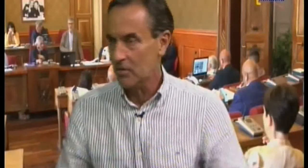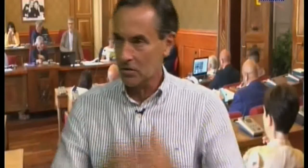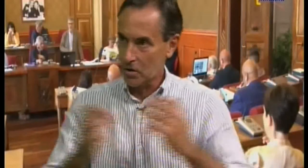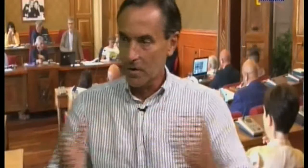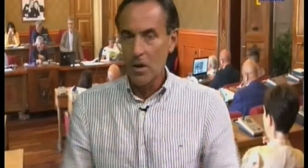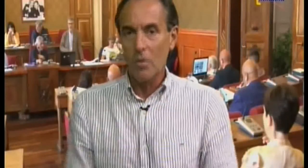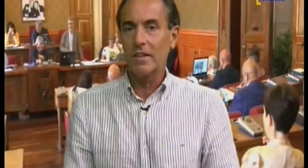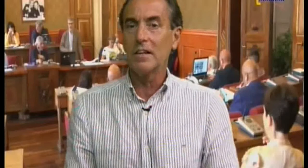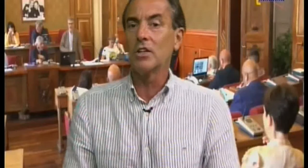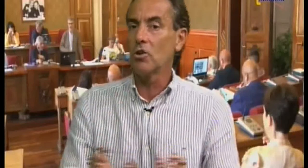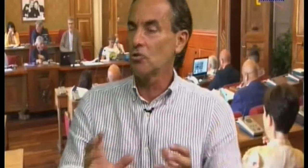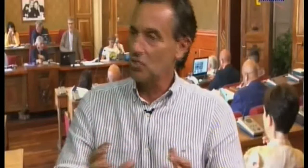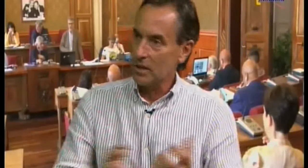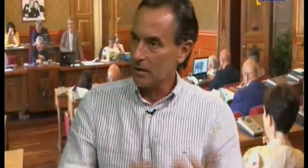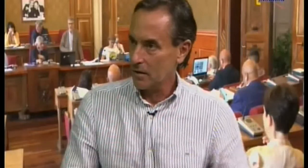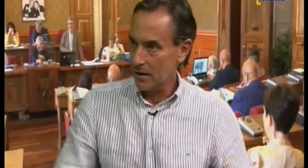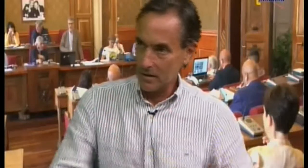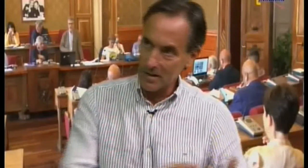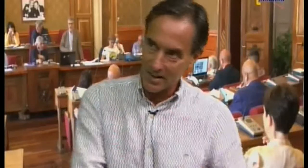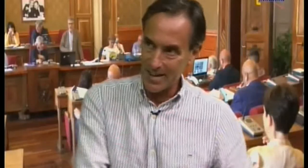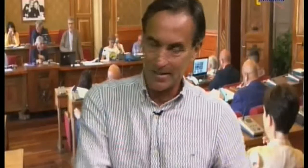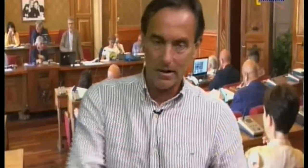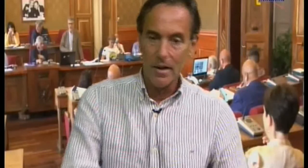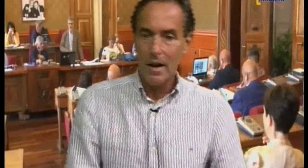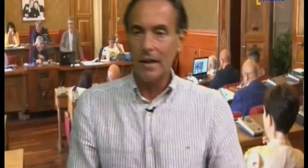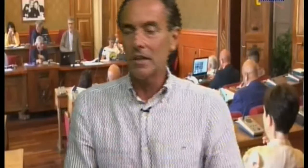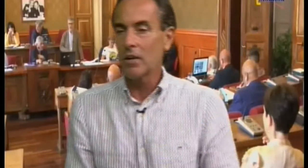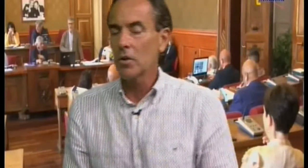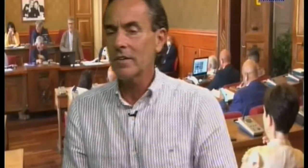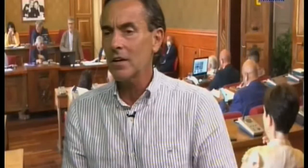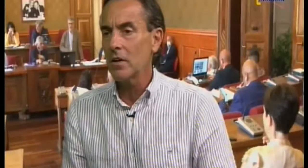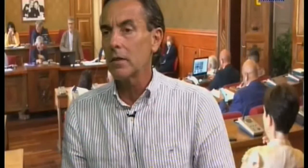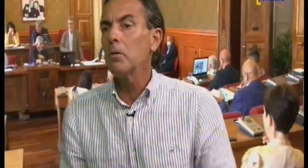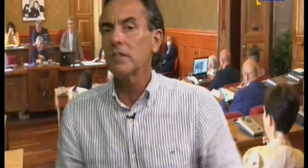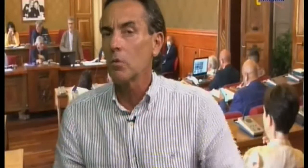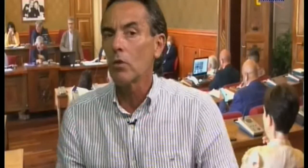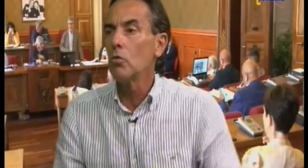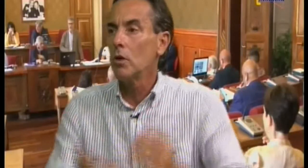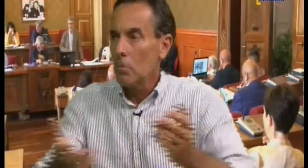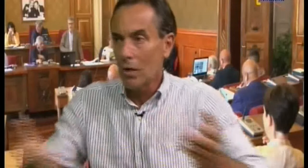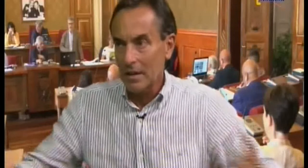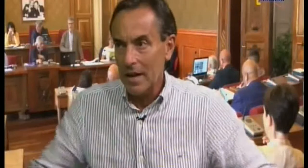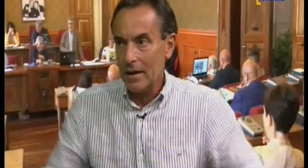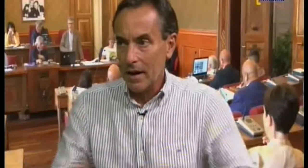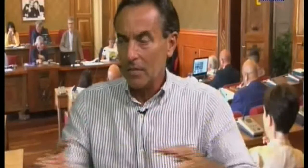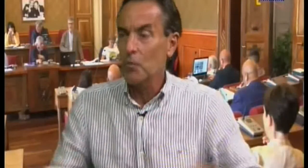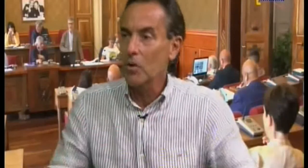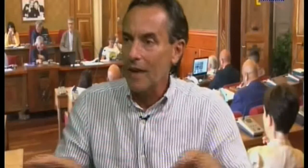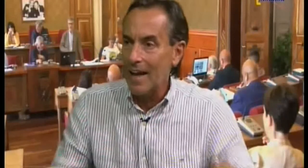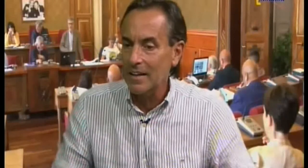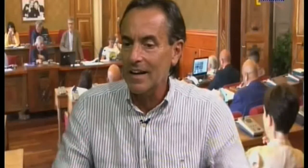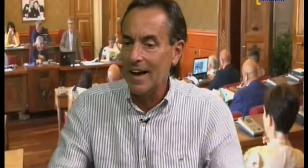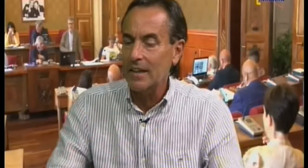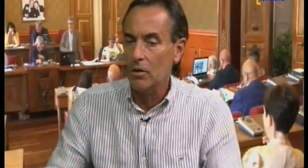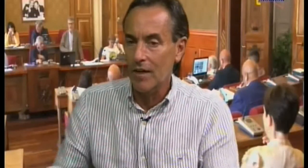credo che ci sono queste dietrologie di interessi all'interno di questa cosa, poi se qualcuno vuole andare a